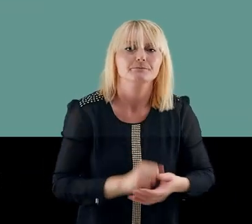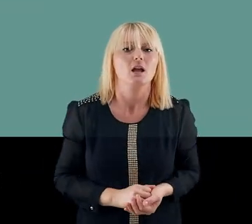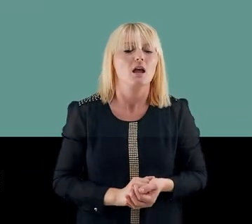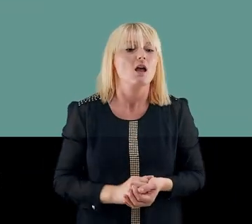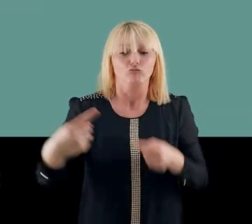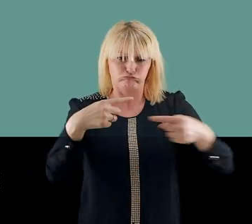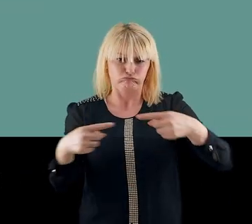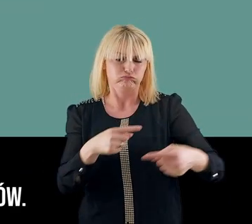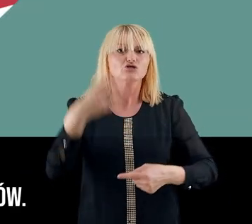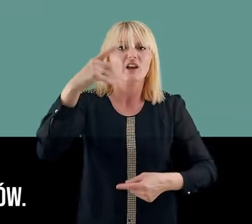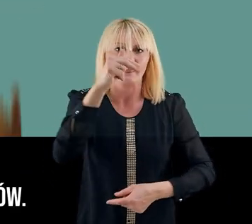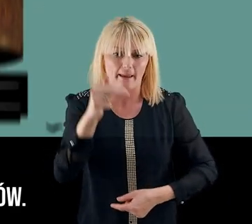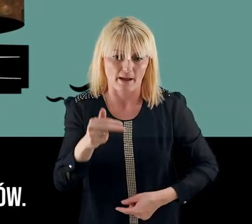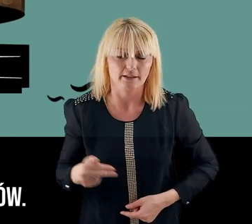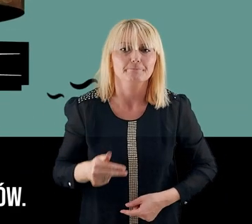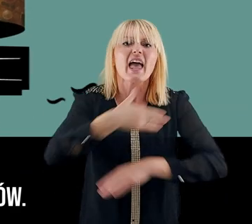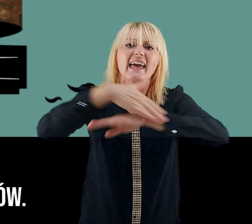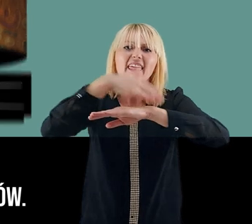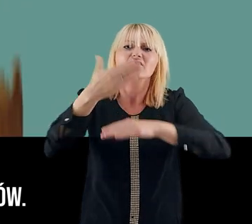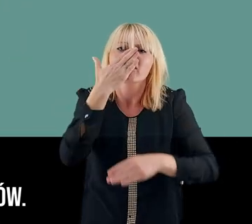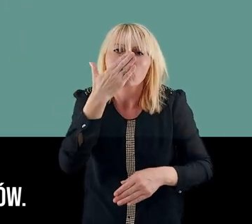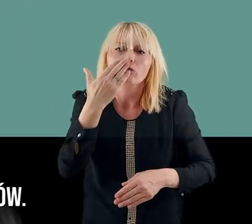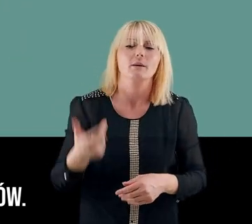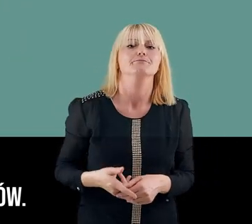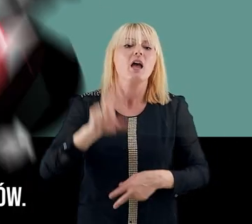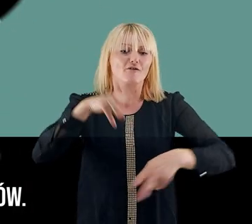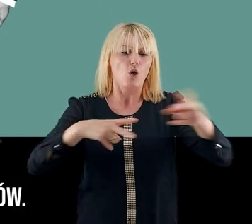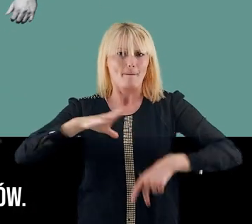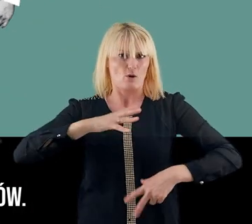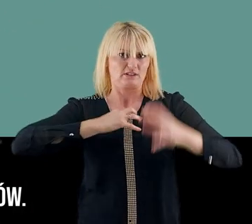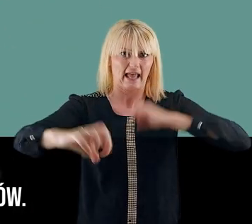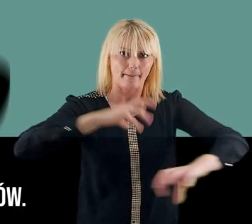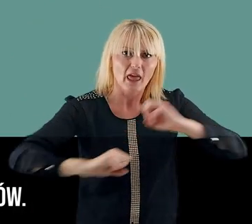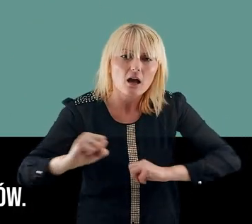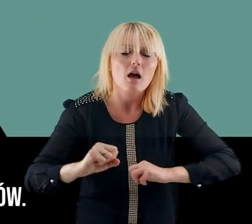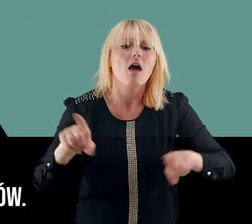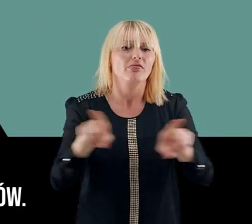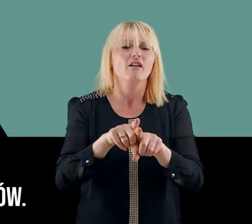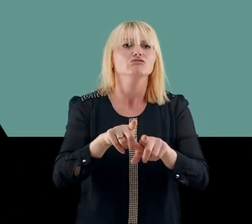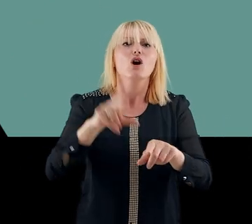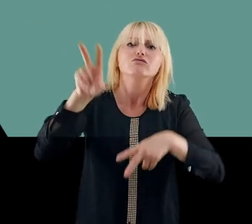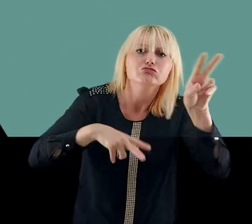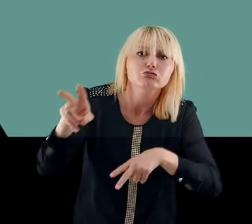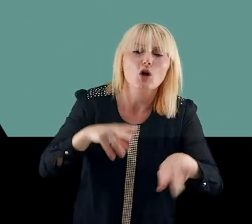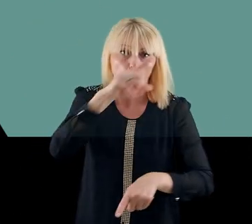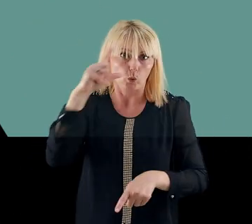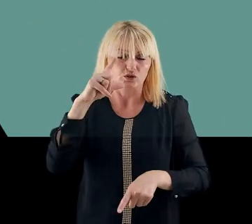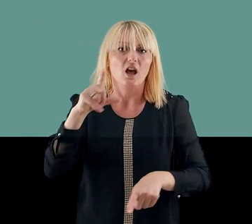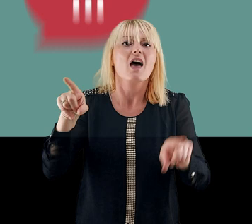negocjowały 4 zagadnienia. Ustalenie granic, zwrot mienia, repatriację ludności i rewindykację zabytku.